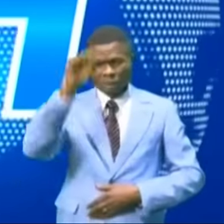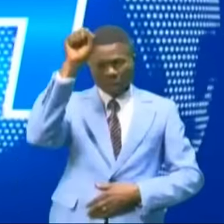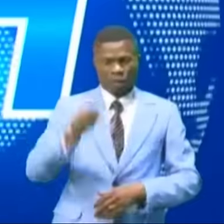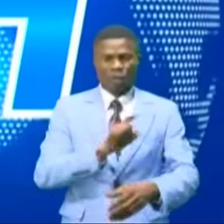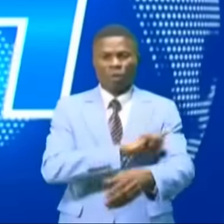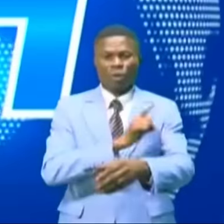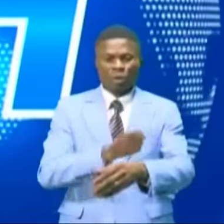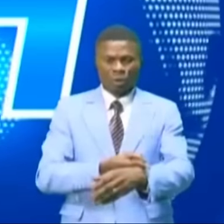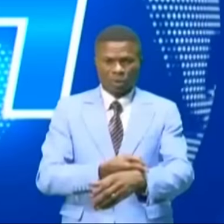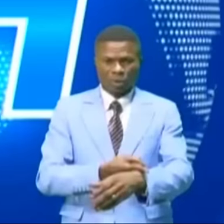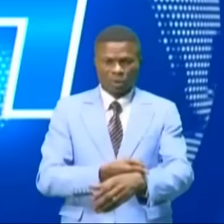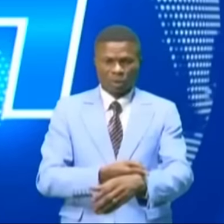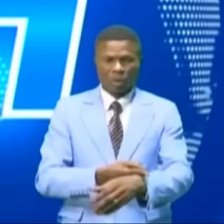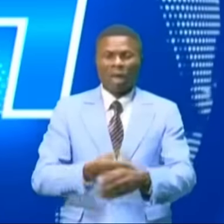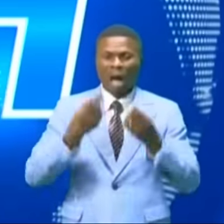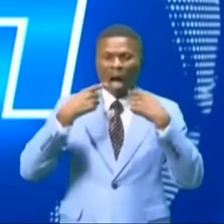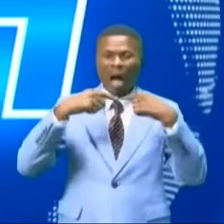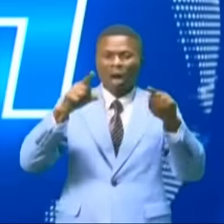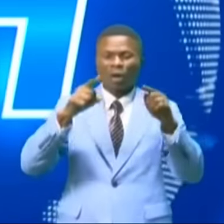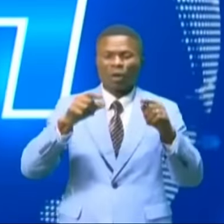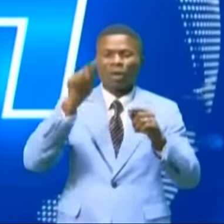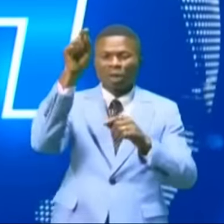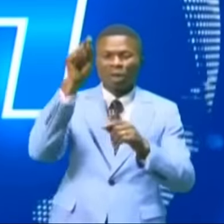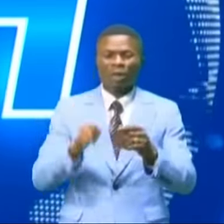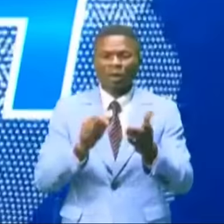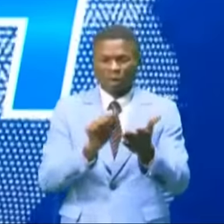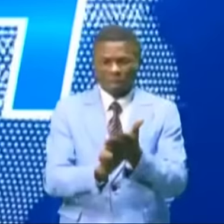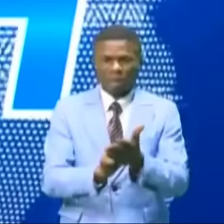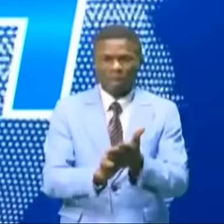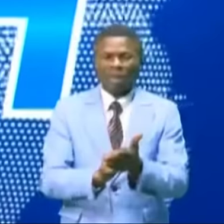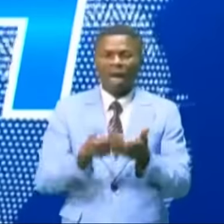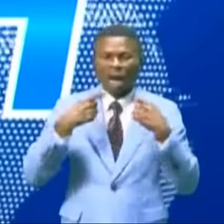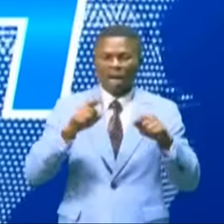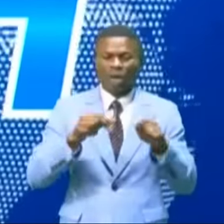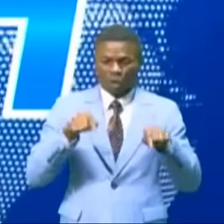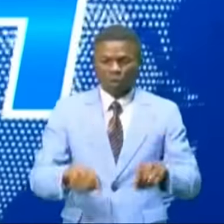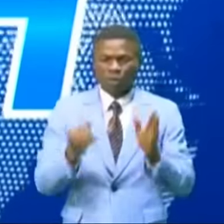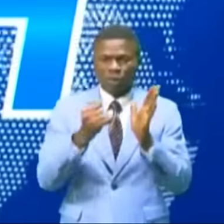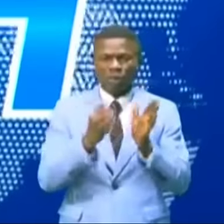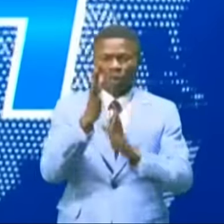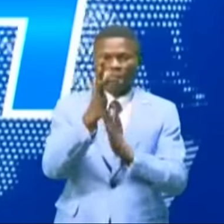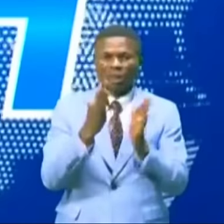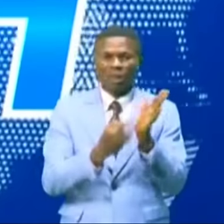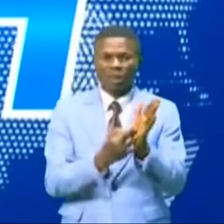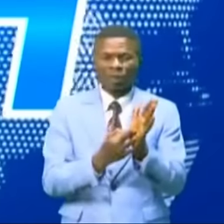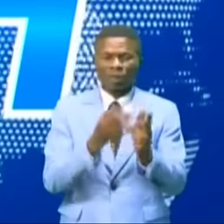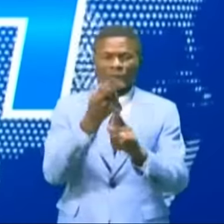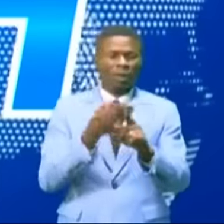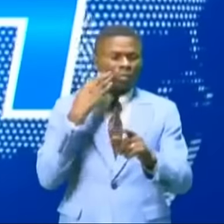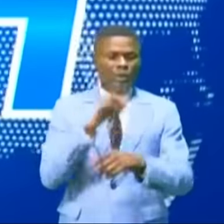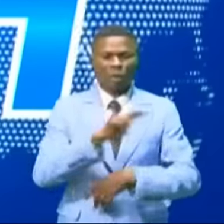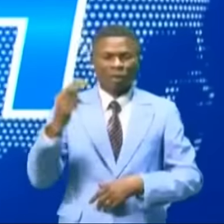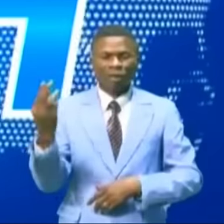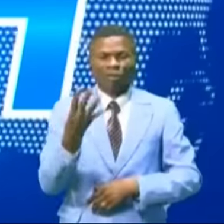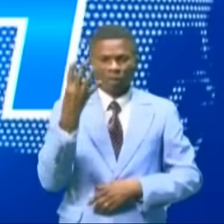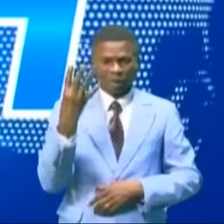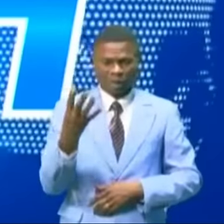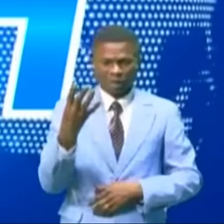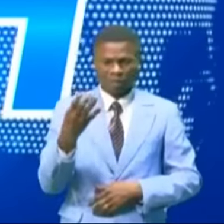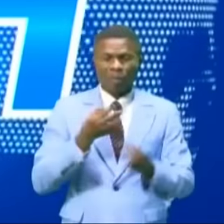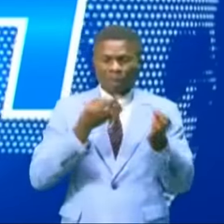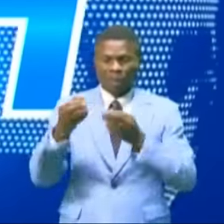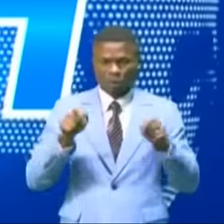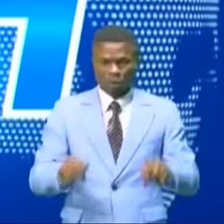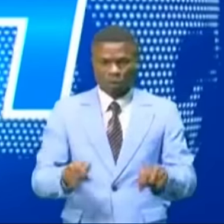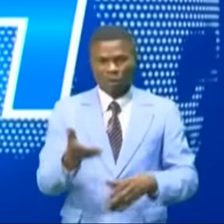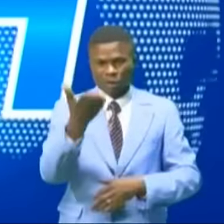Kivu. L'arrêt proclamant ce ticket a été rendu ce samedi 18 mai 2024. Les détails dans